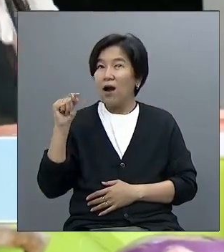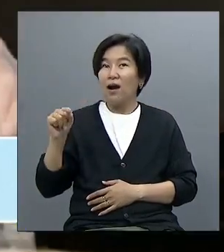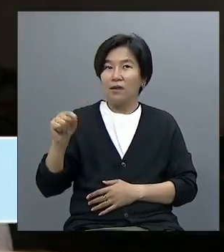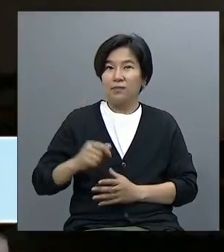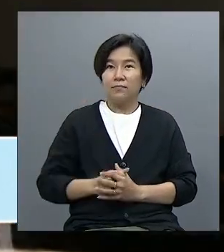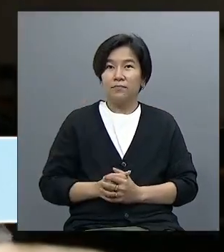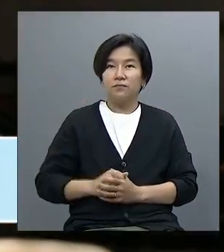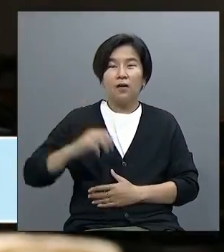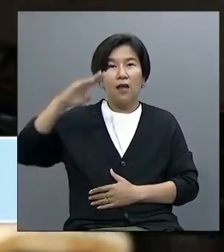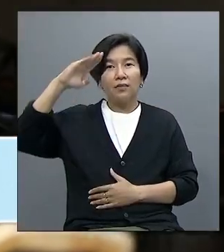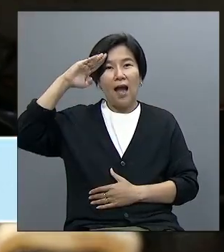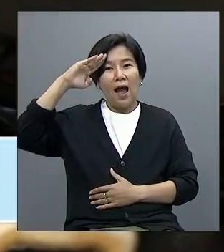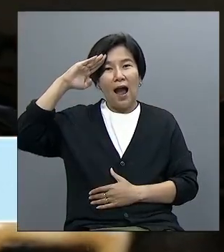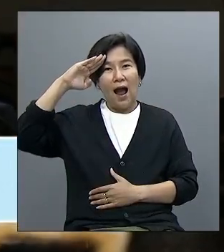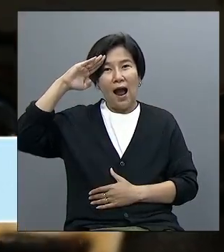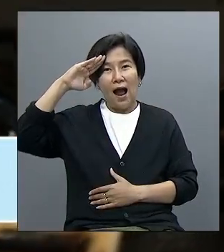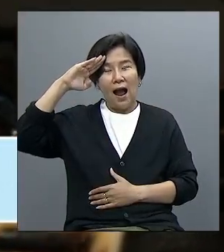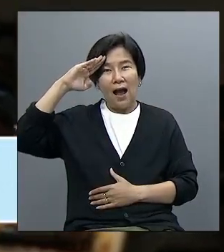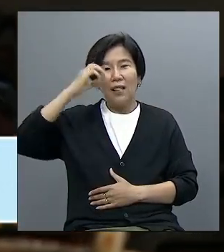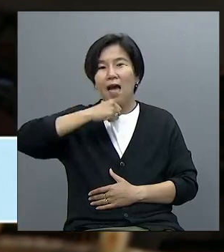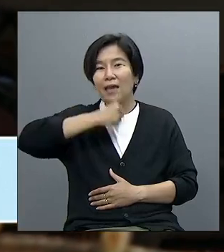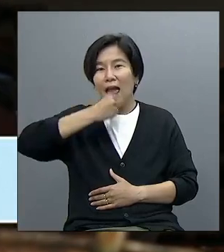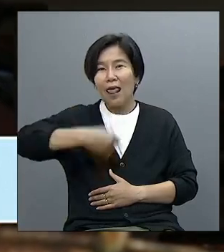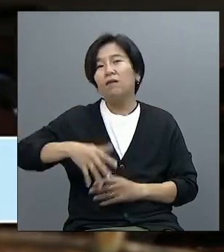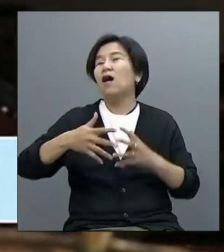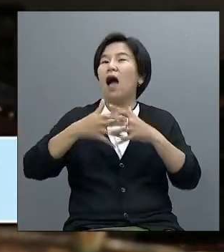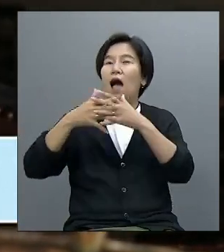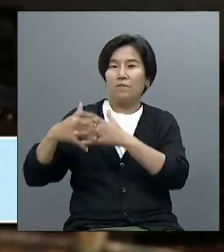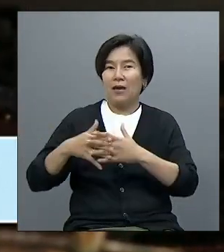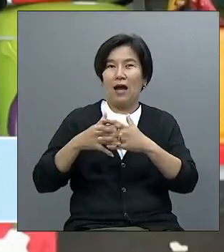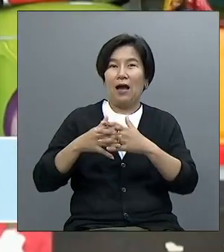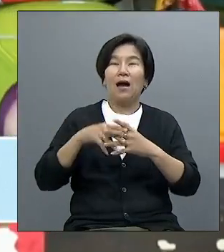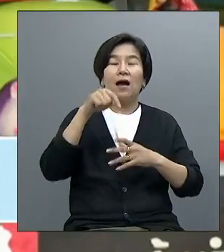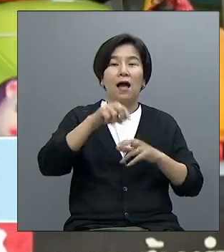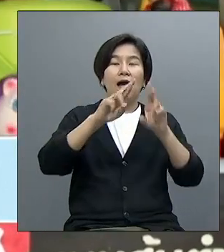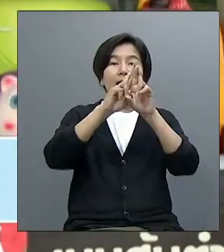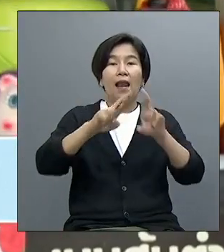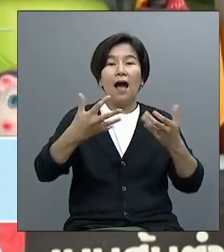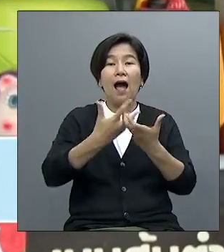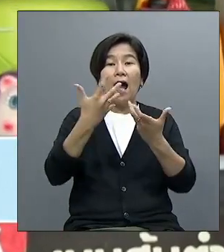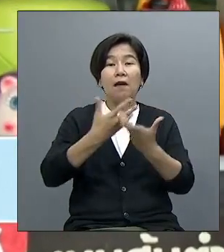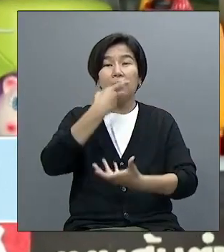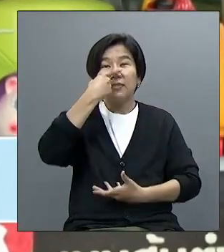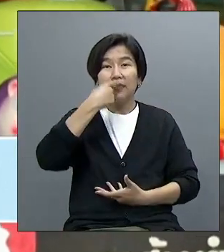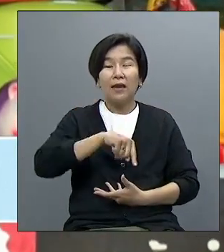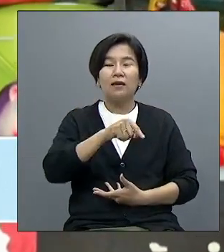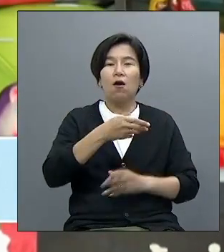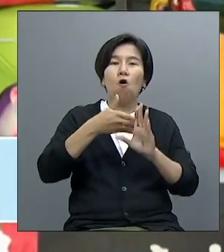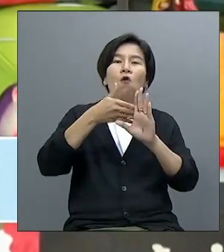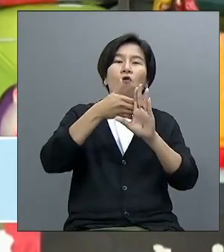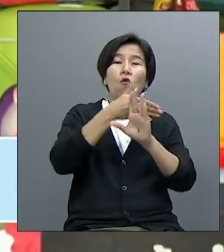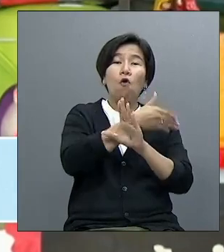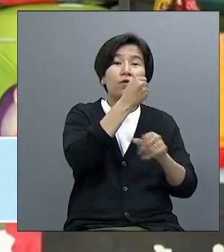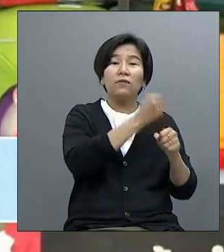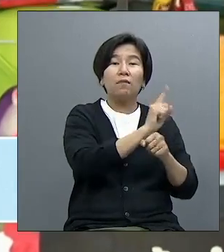ตนายทหารอเมริกาเนี่ยค่ะได้เล่าให้ฟังว่าก่อนที่จะมาเปิดร้านผัดไทยนี้นะคะทั้งสองท่านก็เปิดร้านอาหารอยู่ที่อเมริกามาเป็นเวล